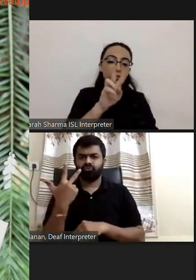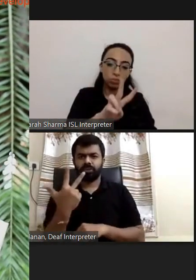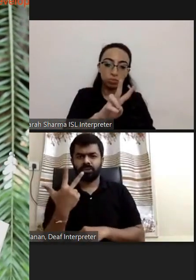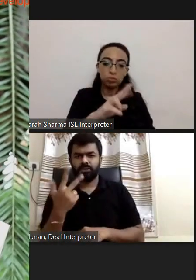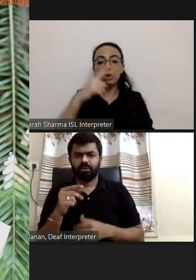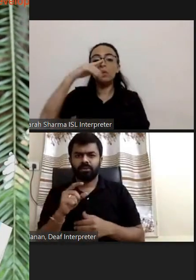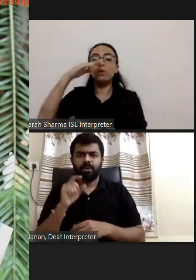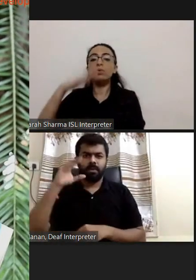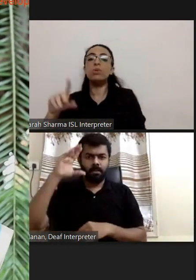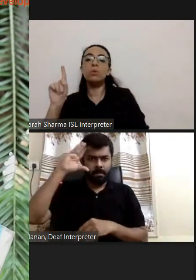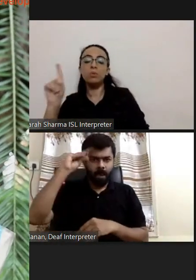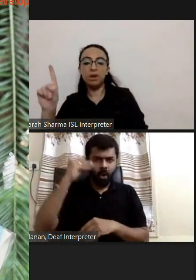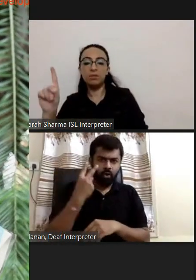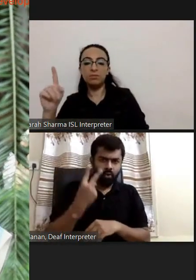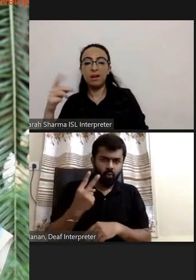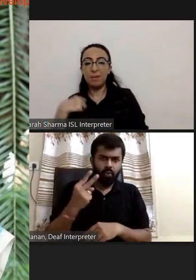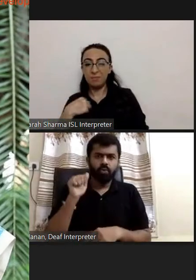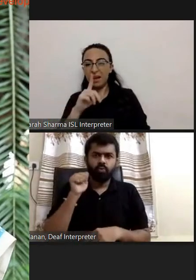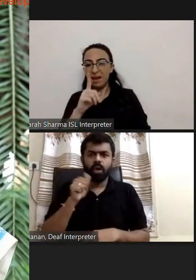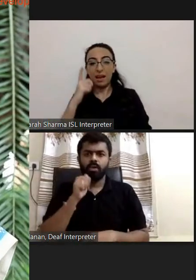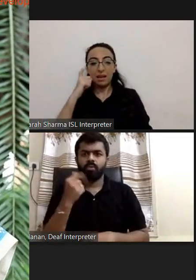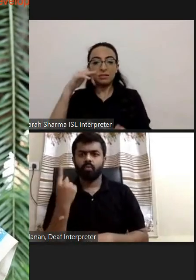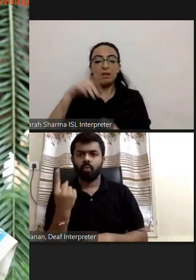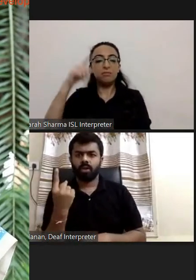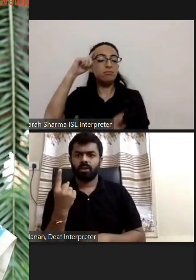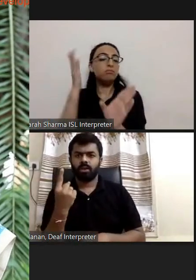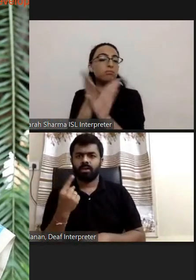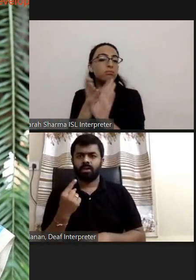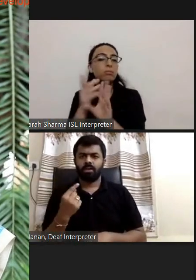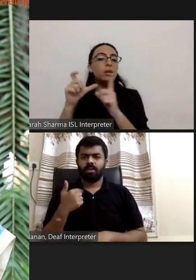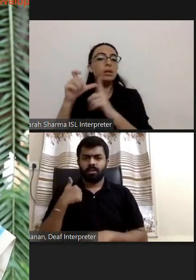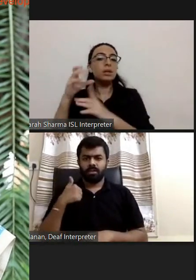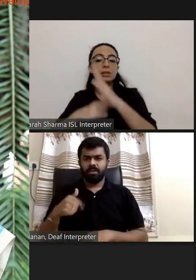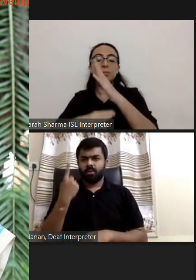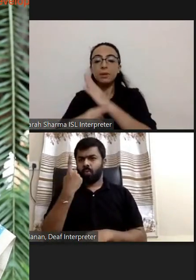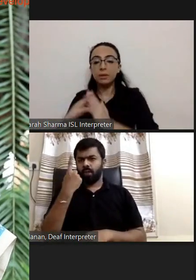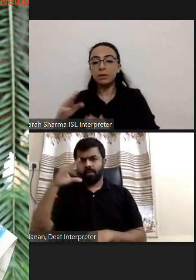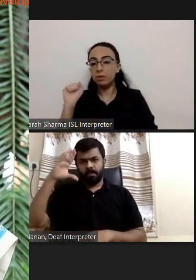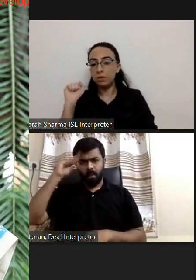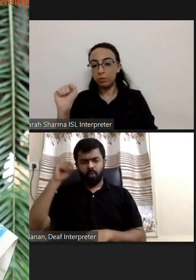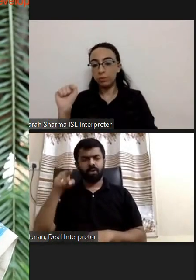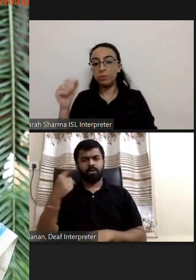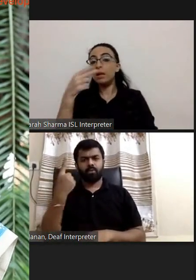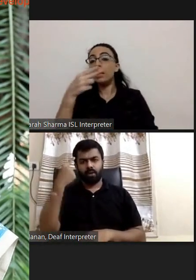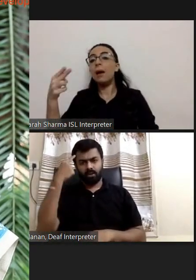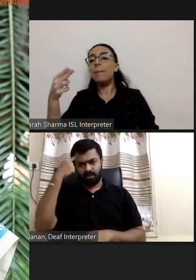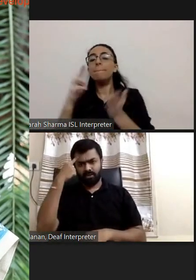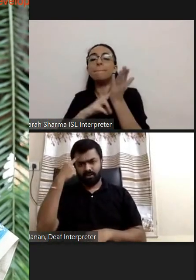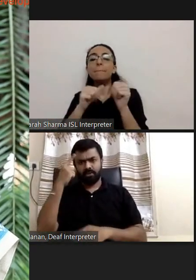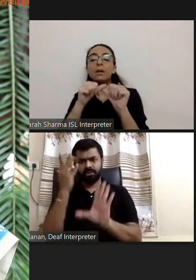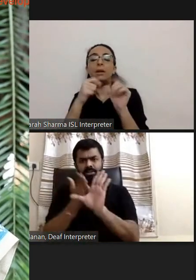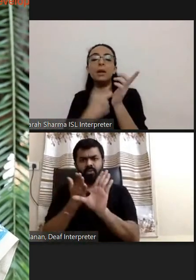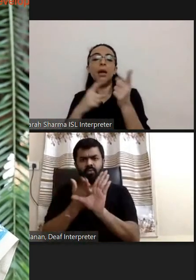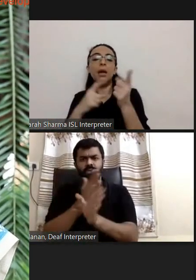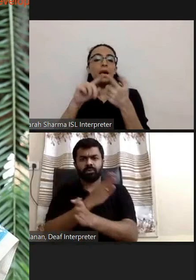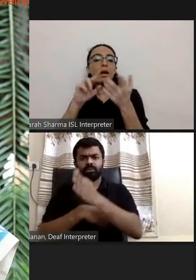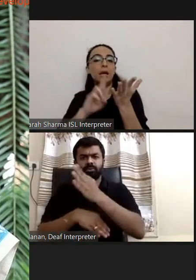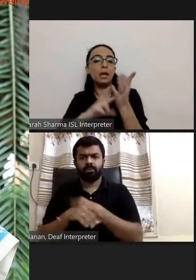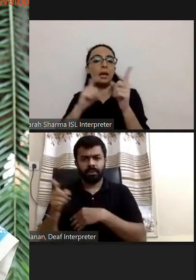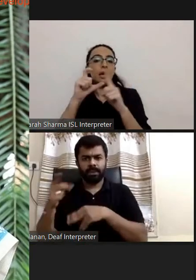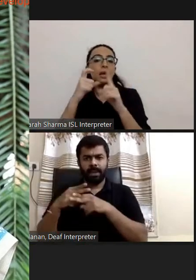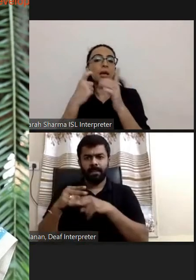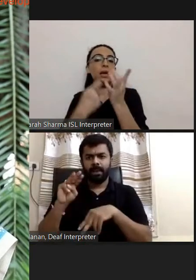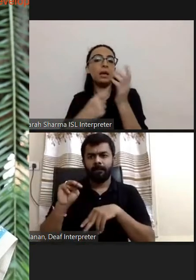ఆ పిల్లవాని పేరు నరేంద్ర. నరేంద్రకి మాటలు రావు. దానికి నేను మాట్లాడుతున్నాను. చిన్నపిల్లప్పుడు రాళ్ళతో